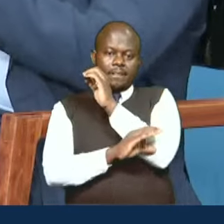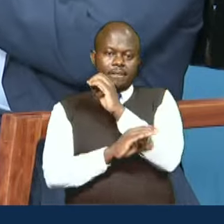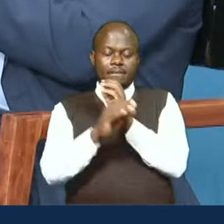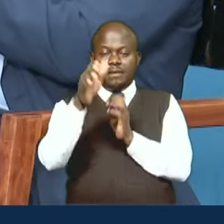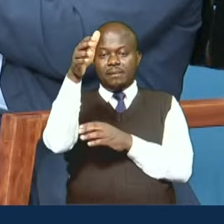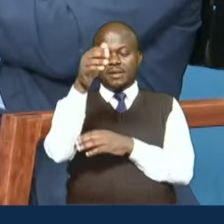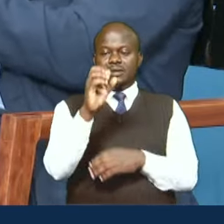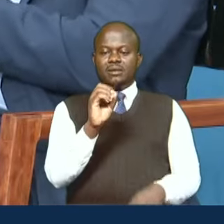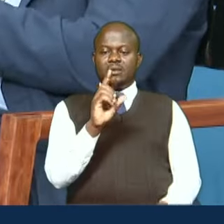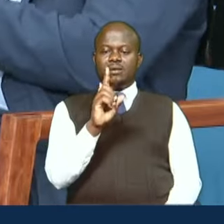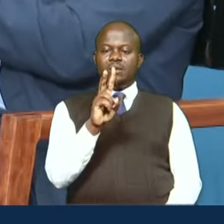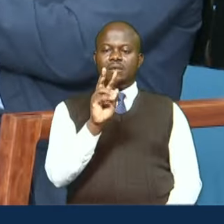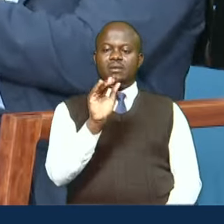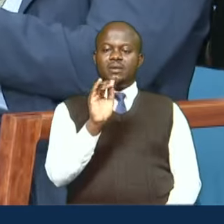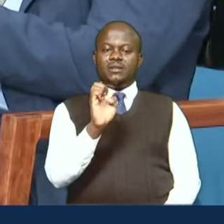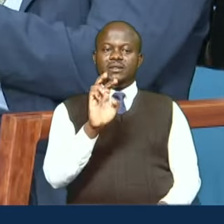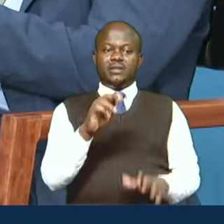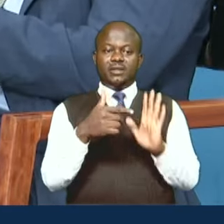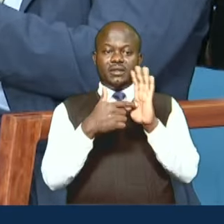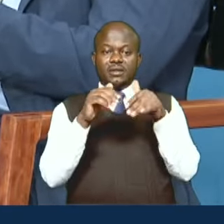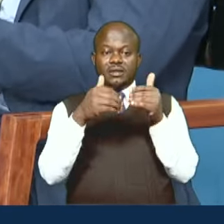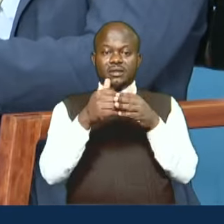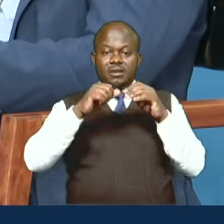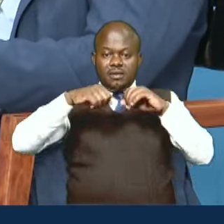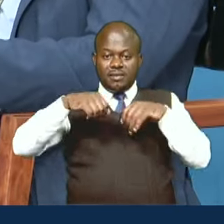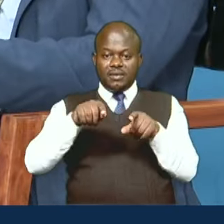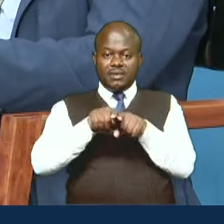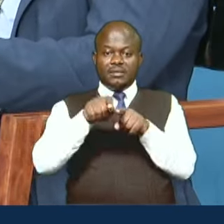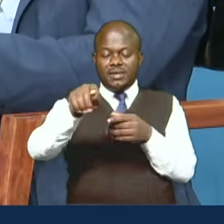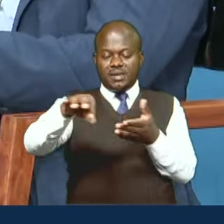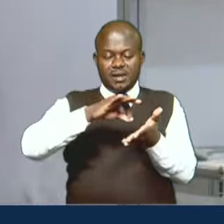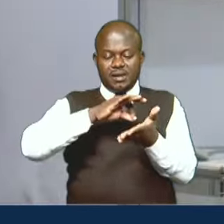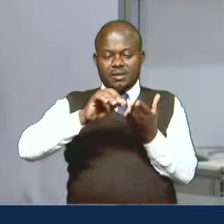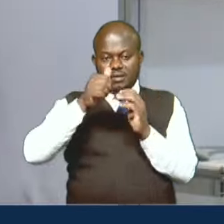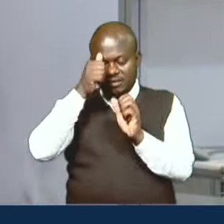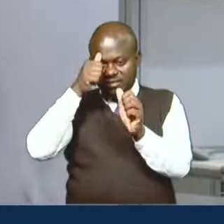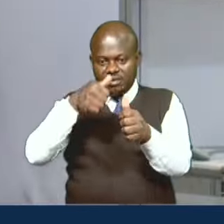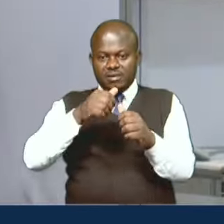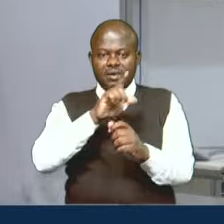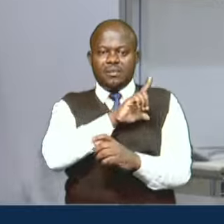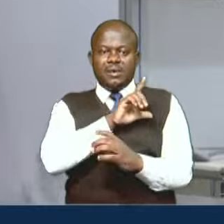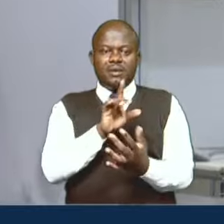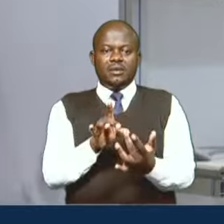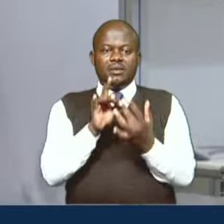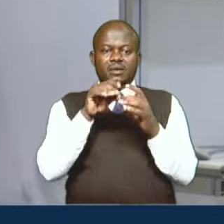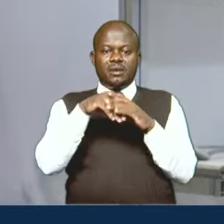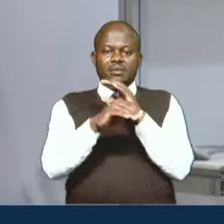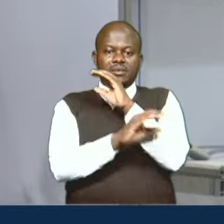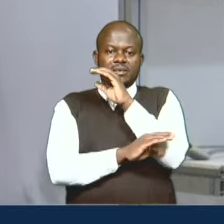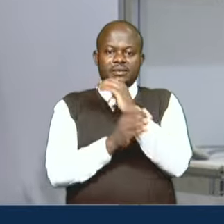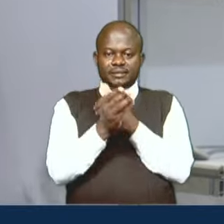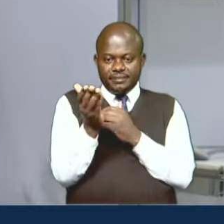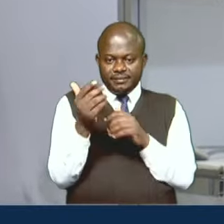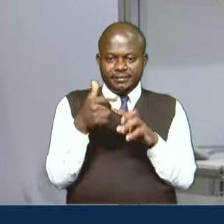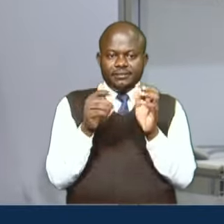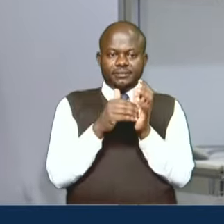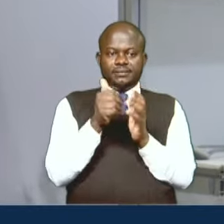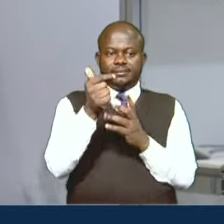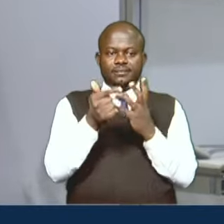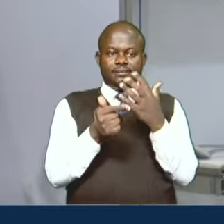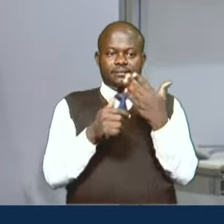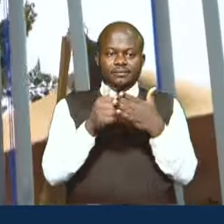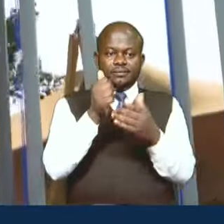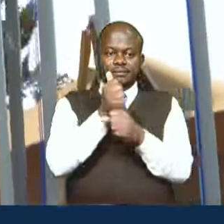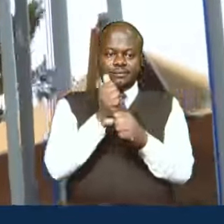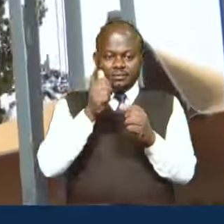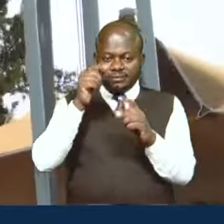Ambassador Olivier Nduhungirehe agaragaza ko amasezerano nk'aya asinywa hakurikijwe n'amahirwe yihariye ari muri ibyo bihugu, kandi ibyo ngo ni ibikorwa